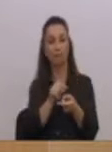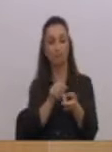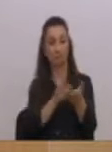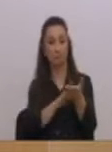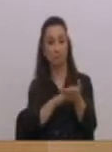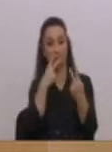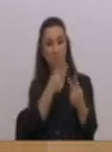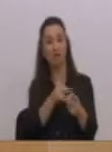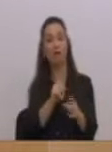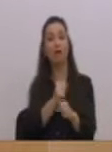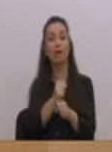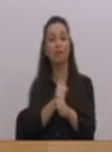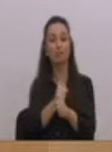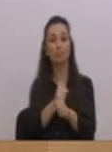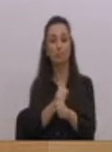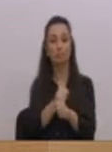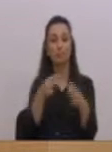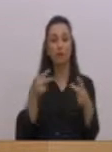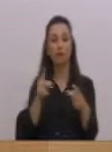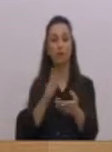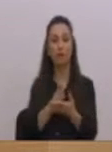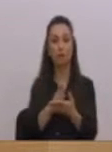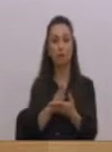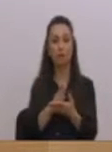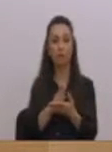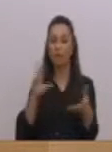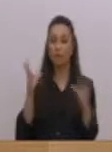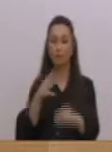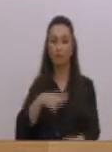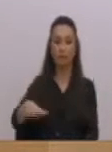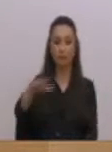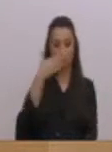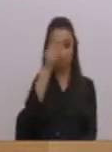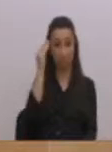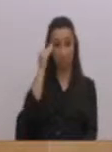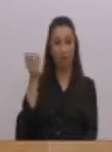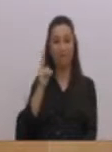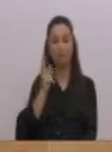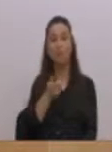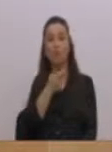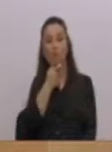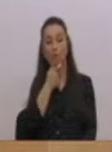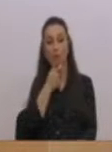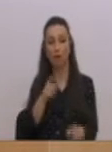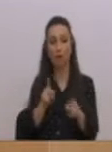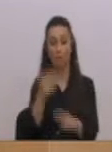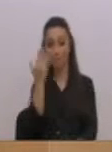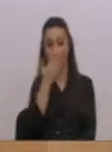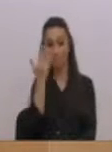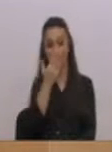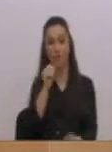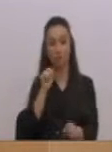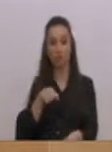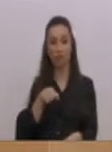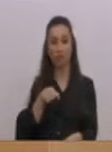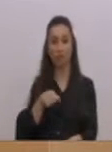დაკვრის პარალელურად, არის რომ აი მთელი საქართველოს მოსახლეობა რო წარმოიდგინოთ, ვინც უყურებს ფილმებს,